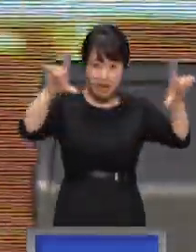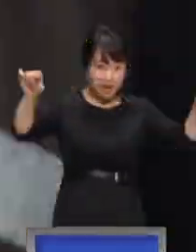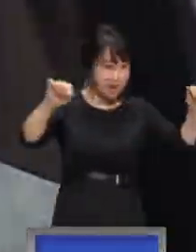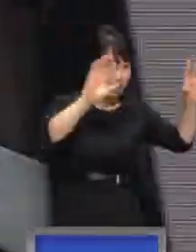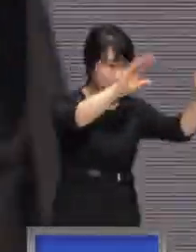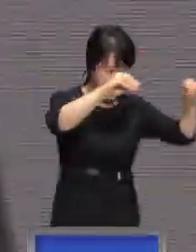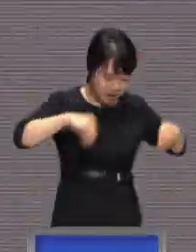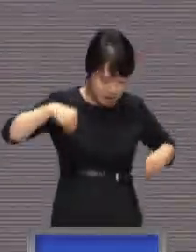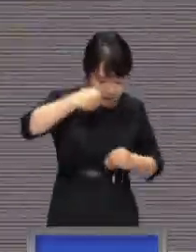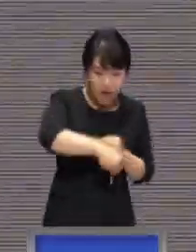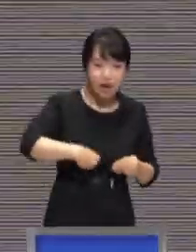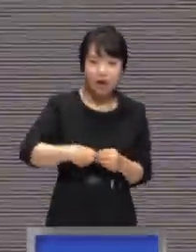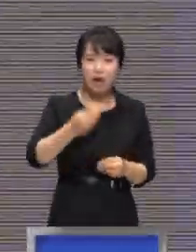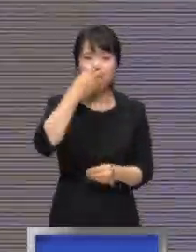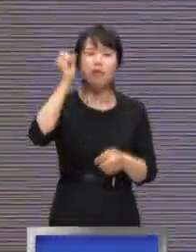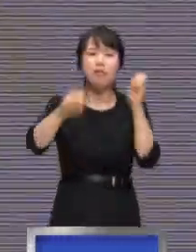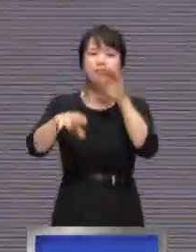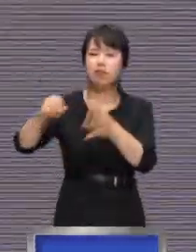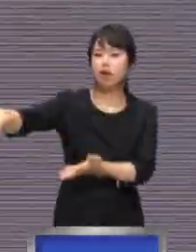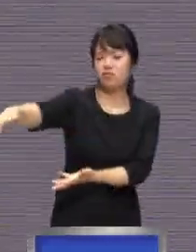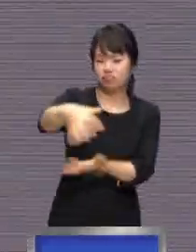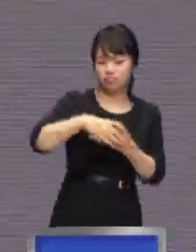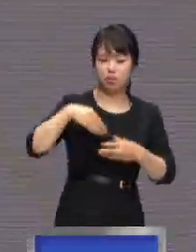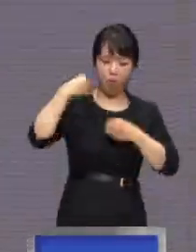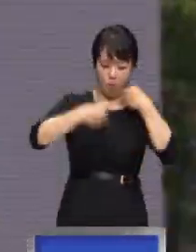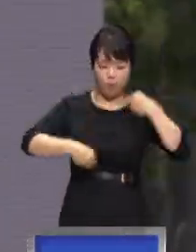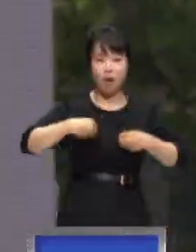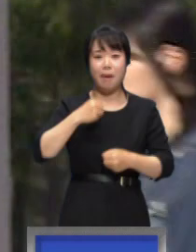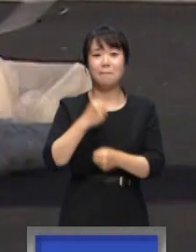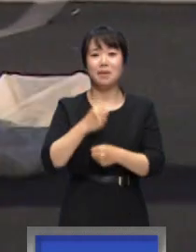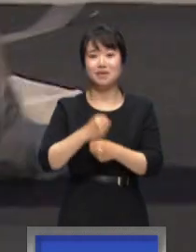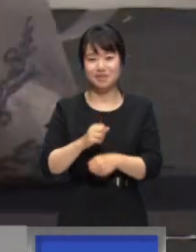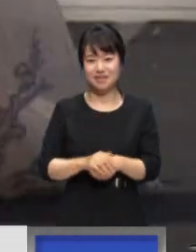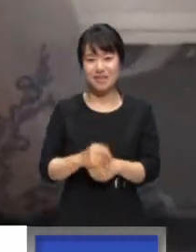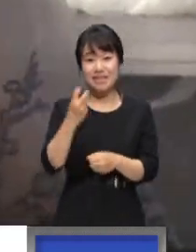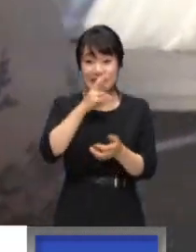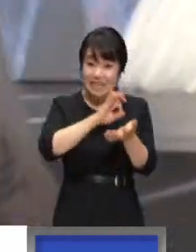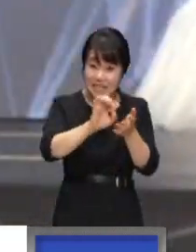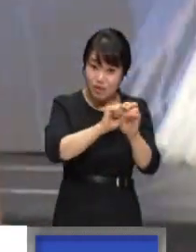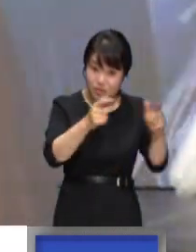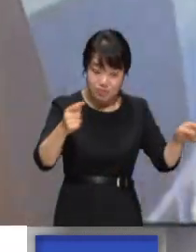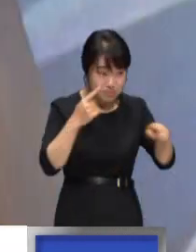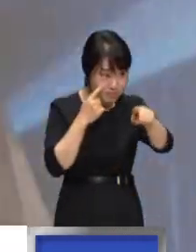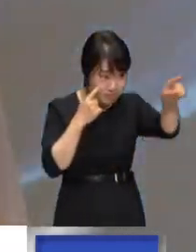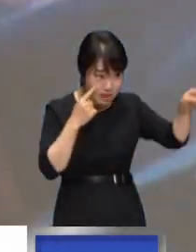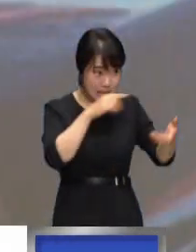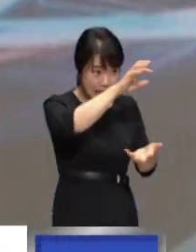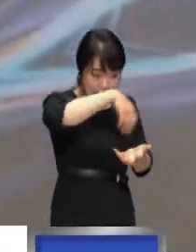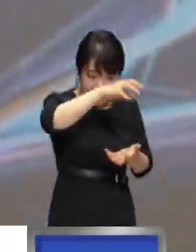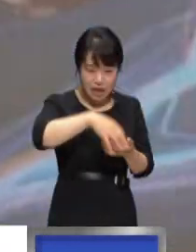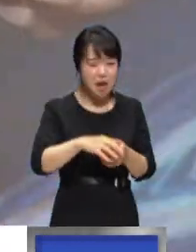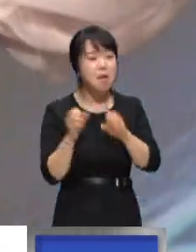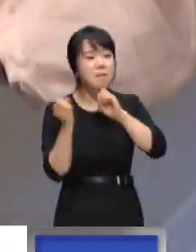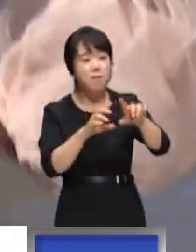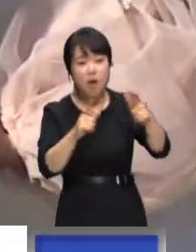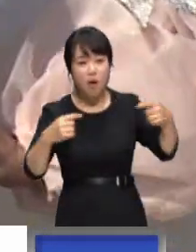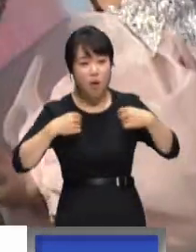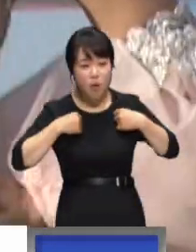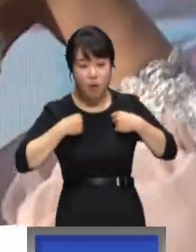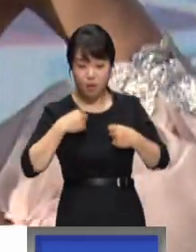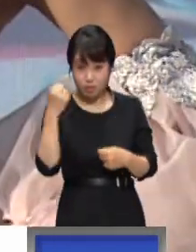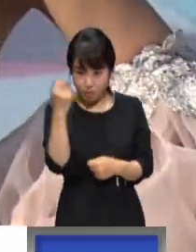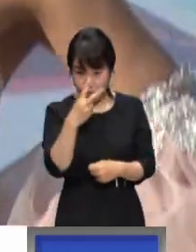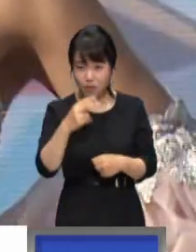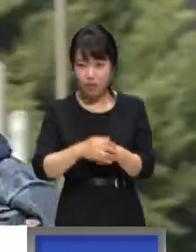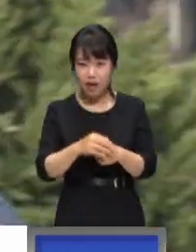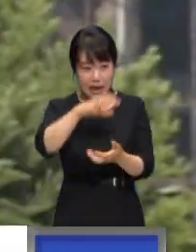현수막까지 쓰레기로 만든 옷을 입고 있습니다. 지금 재활용할 수 있는 그런 소재나 아니면 버려지는 의상들